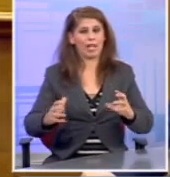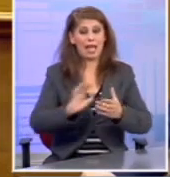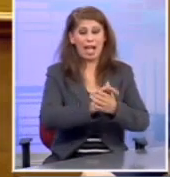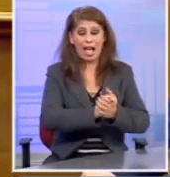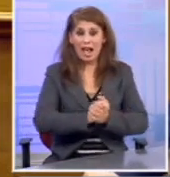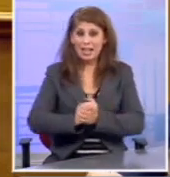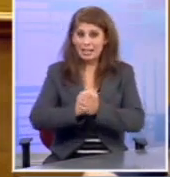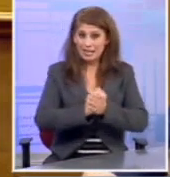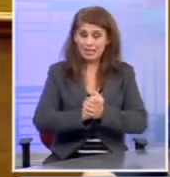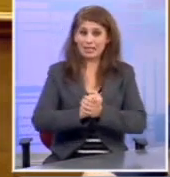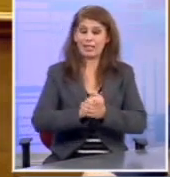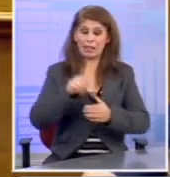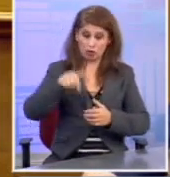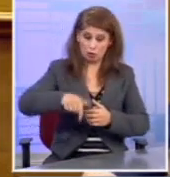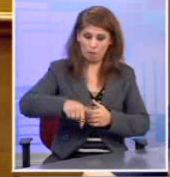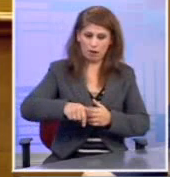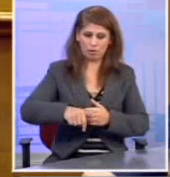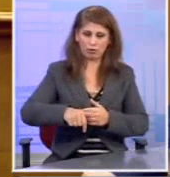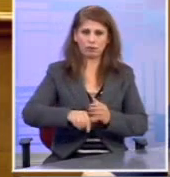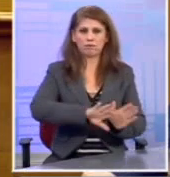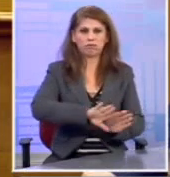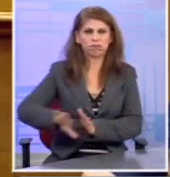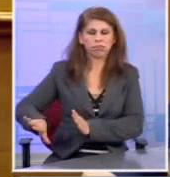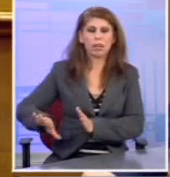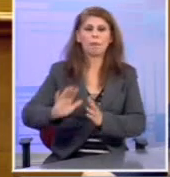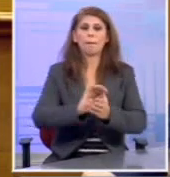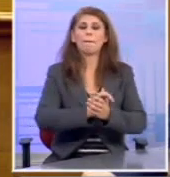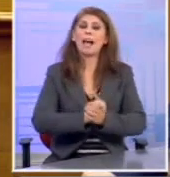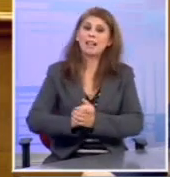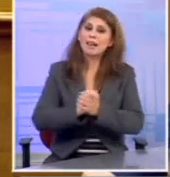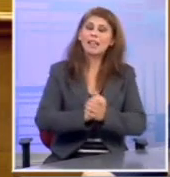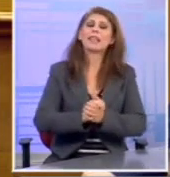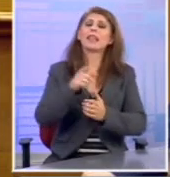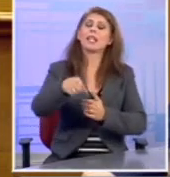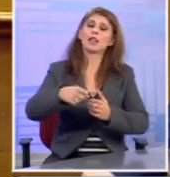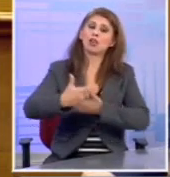στο παρόν να διαγωνίζεται με την αλληλεγγύη των γενιών στο μέλλον.